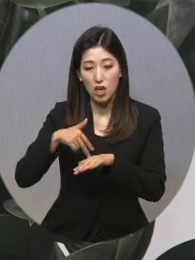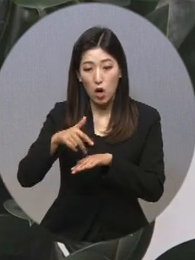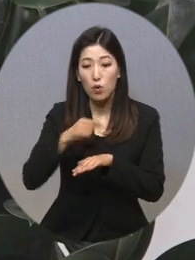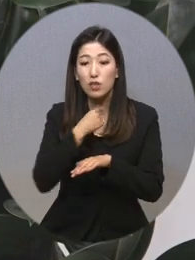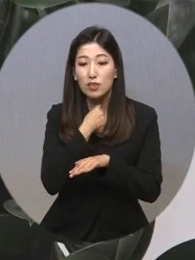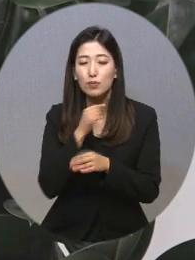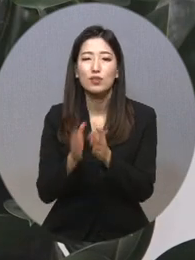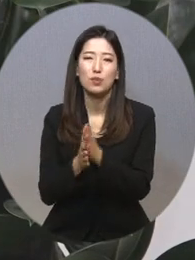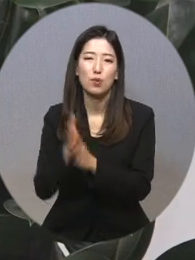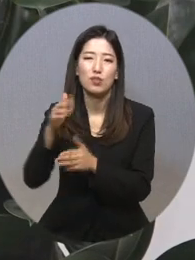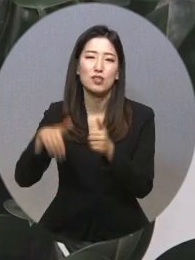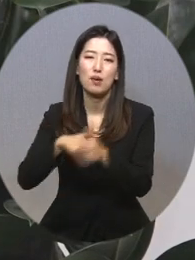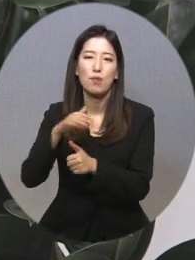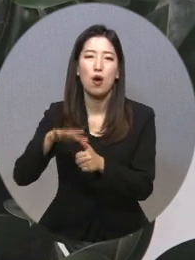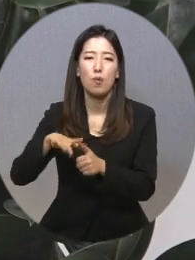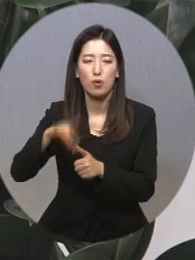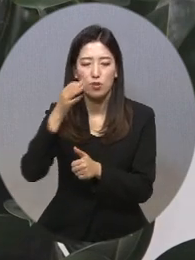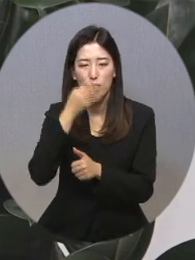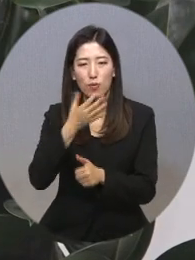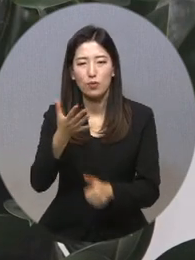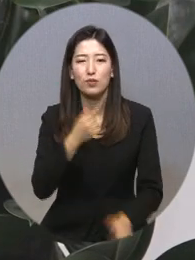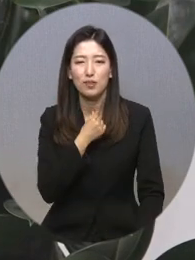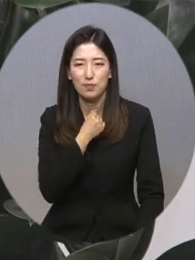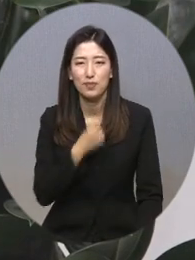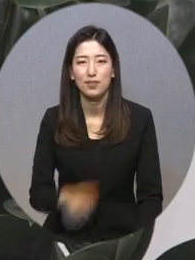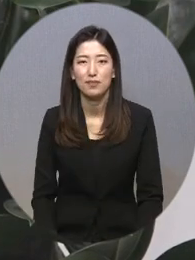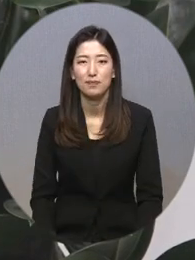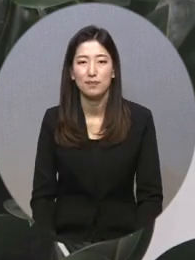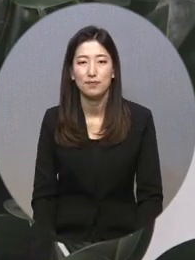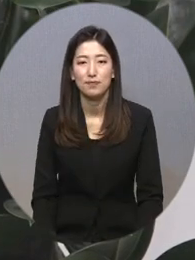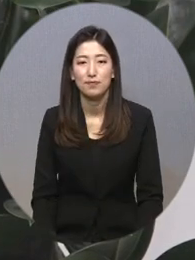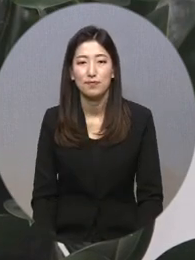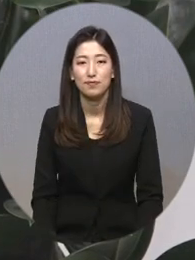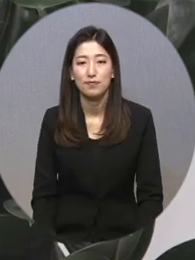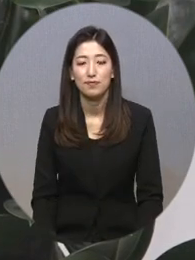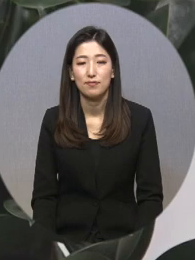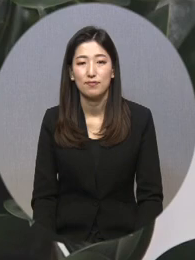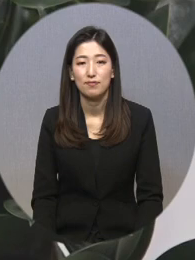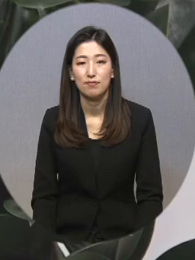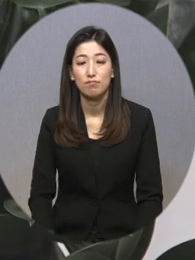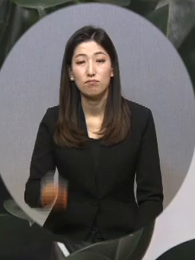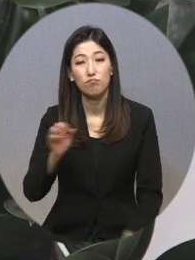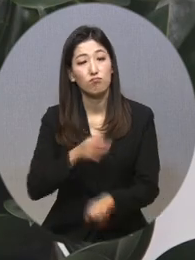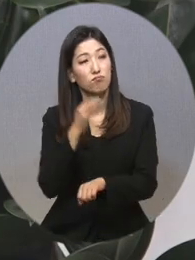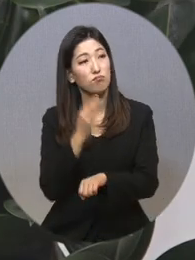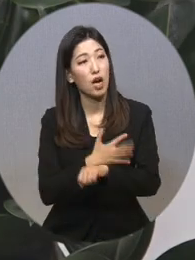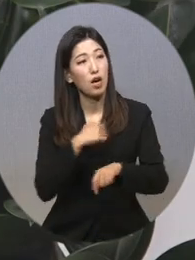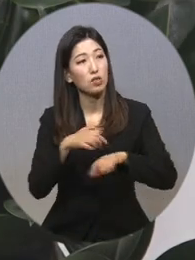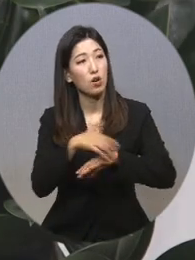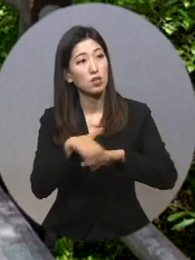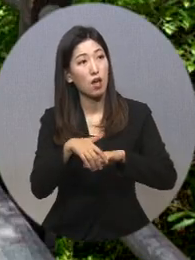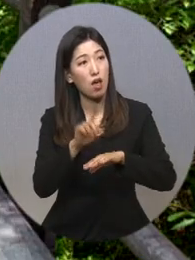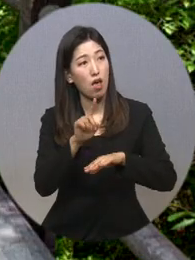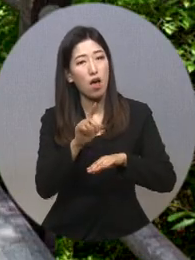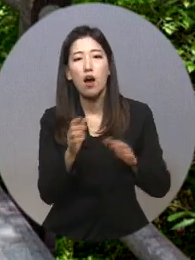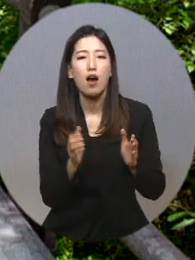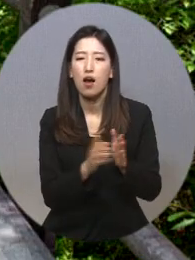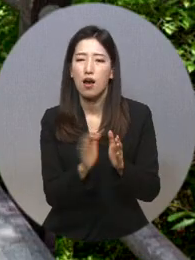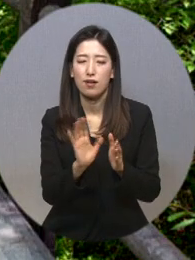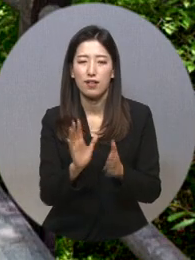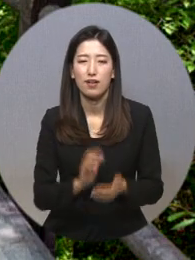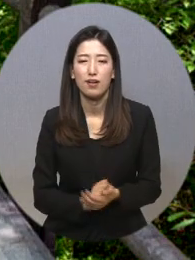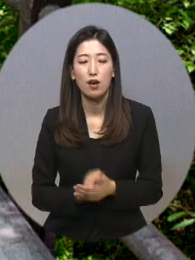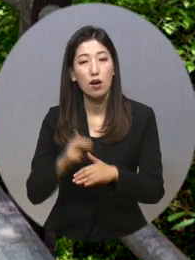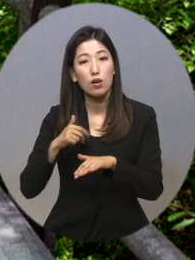모습이었습니다. 걷고 싶은 도시는 단순한 정책의 캐치프레이즈는 아닙니다. 걷고